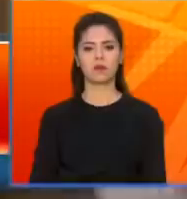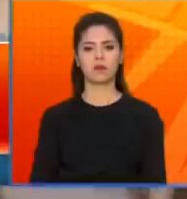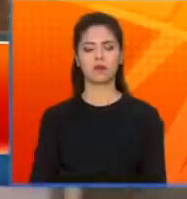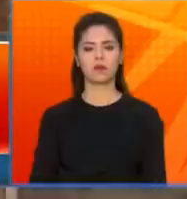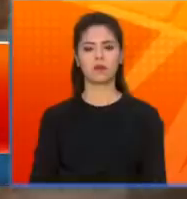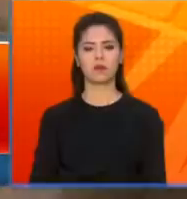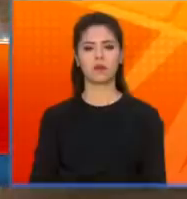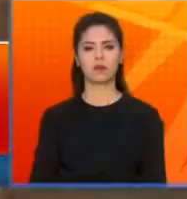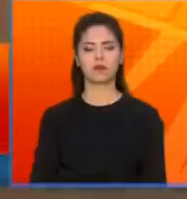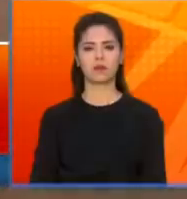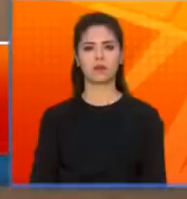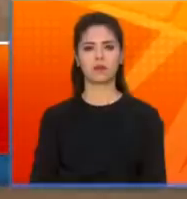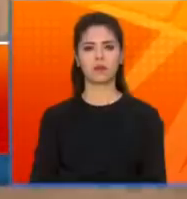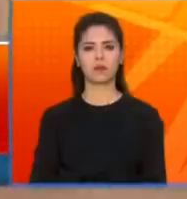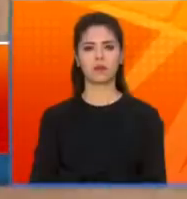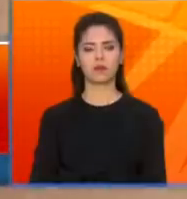virüs.